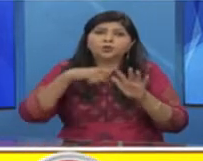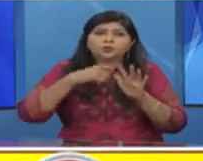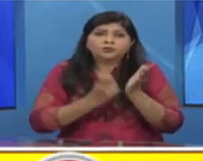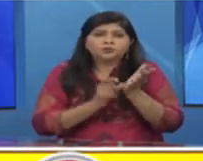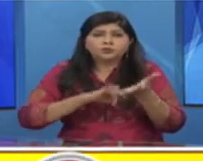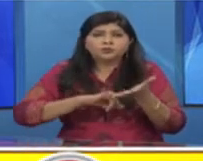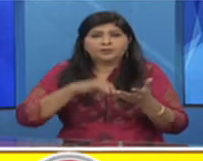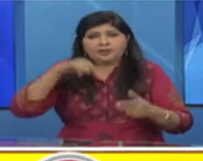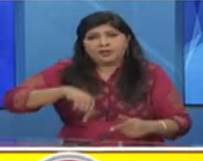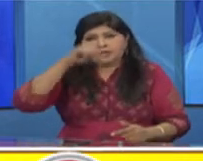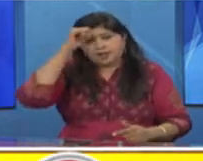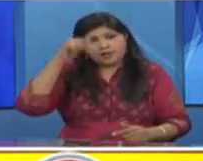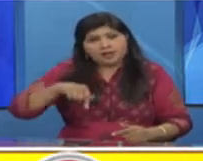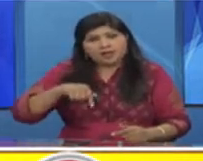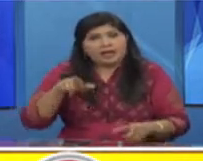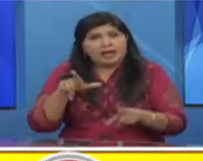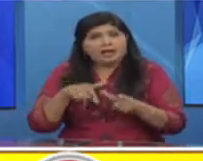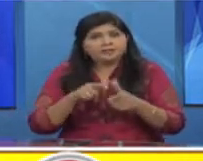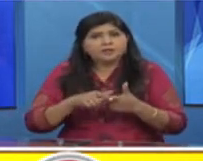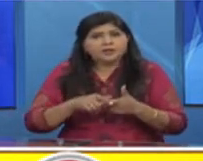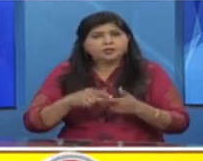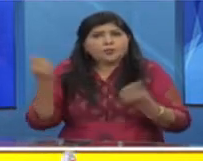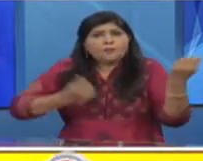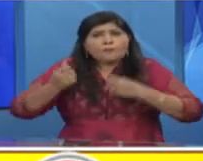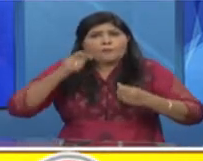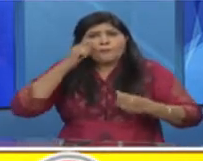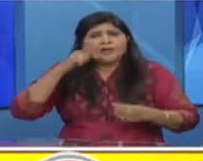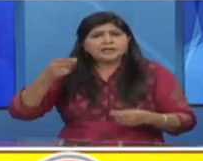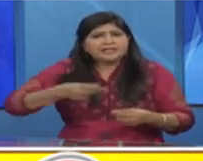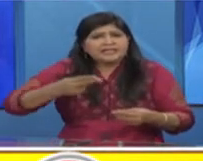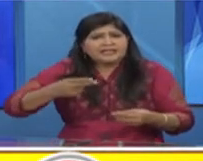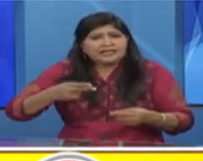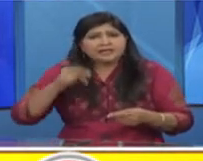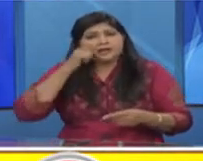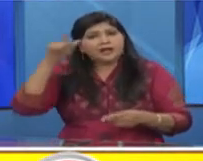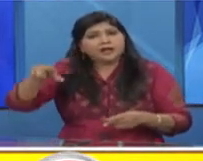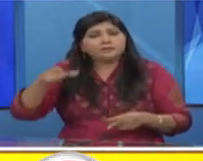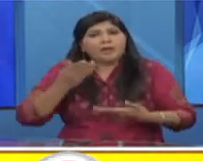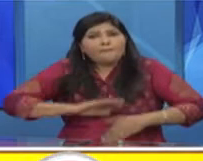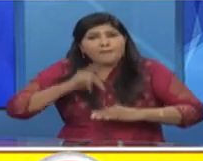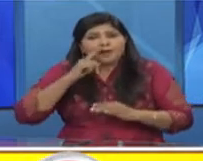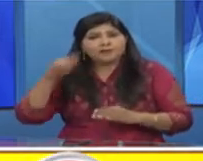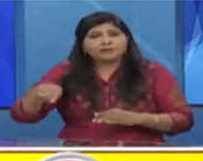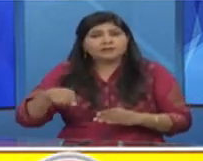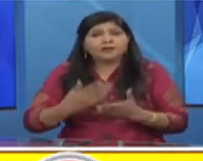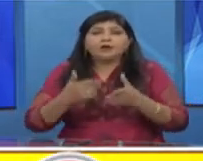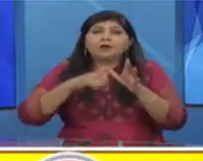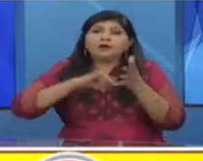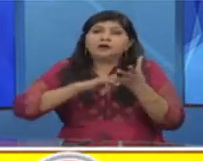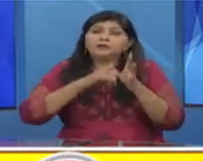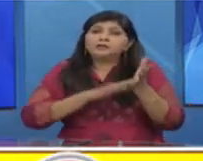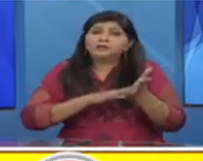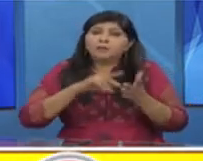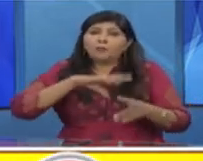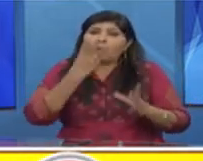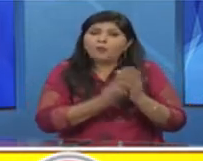लक्ष्मी है, जो बस कंडक्टर की बेटी हैं, और उन्होंने असम राइफल्स की ऑल वुमेन टुकड़ी का नेतृत्व किया